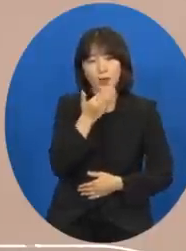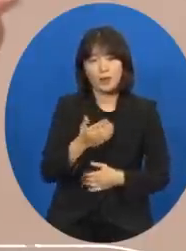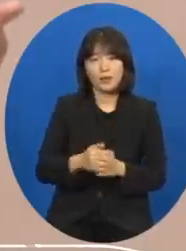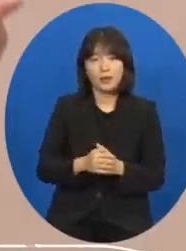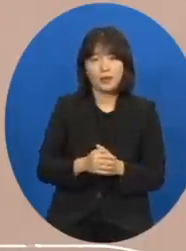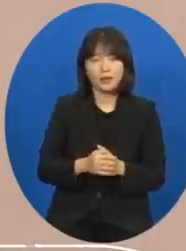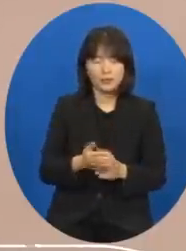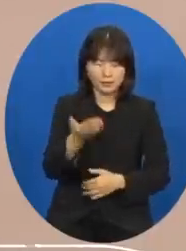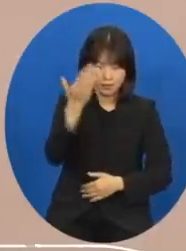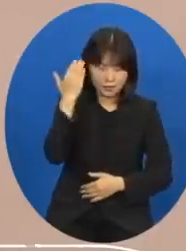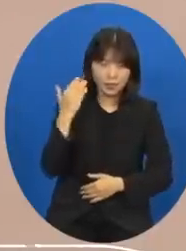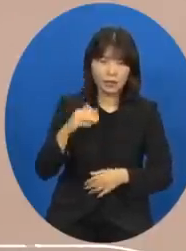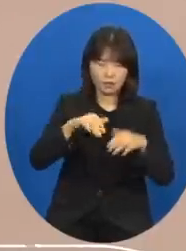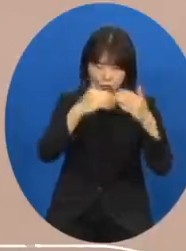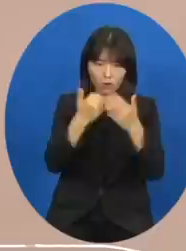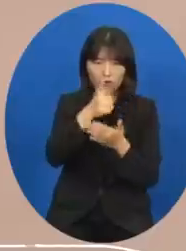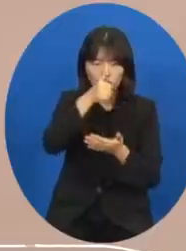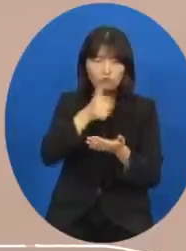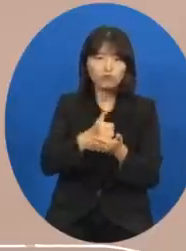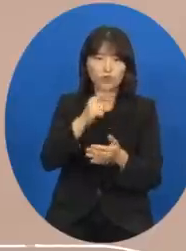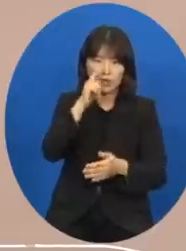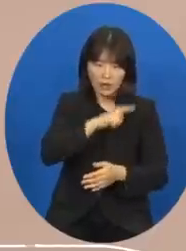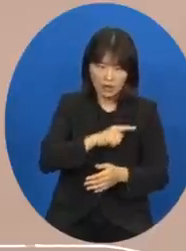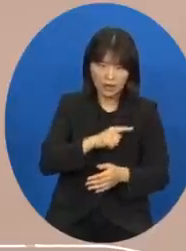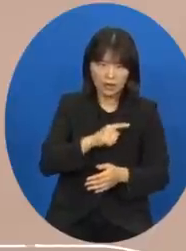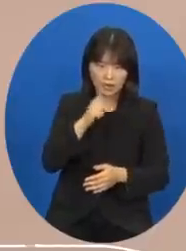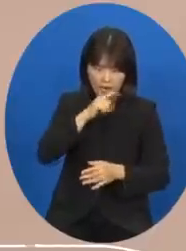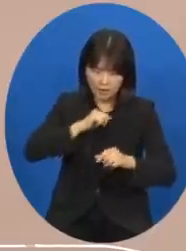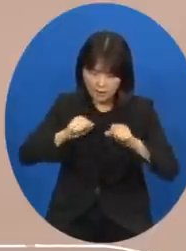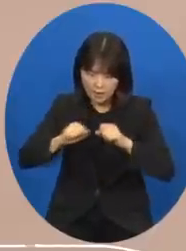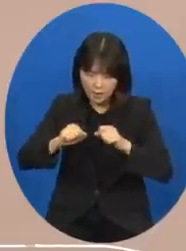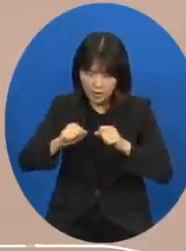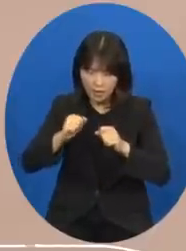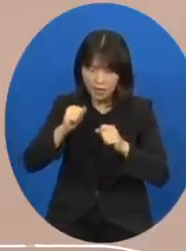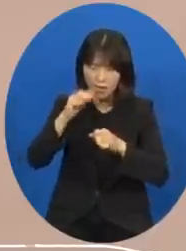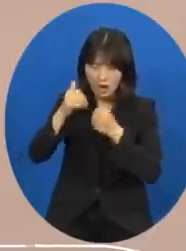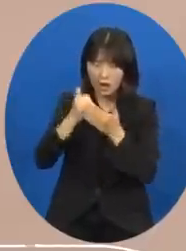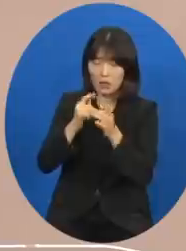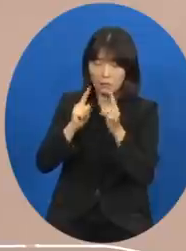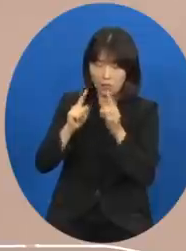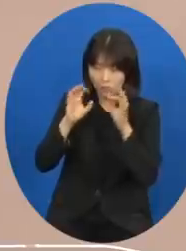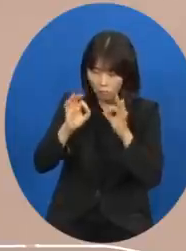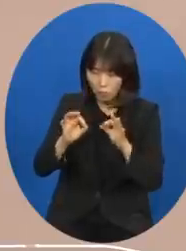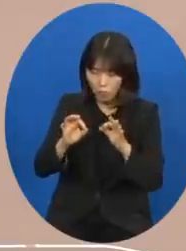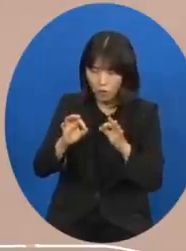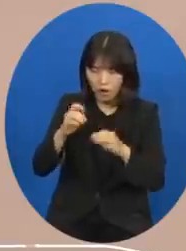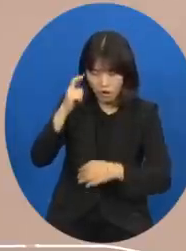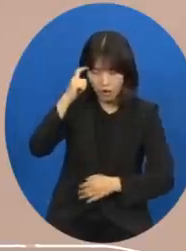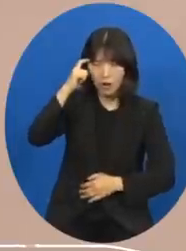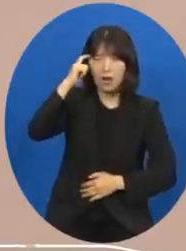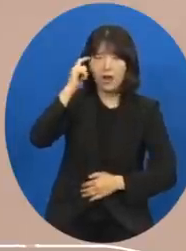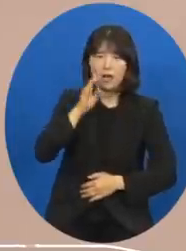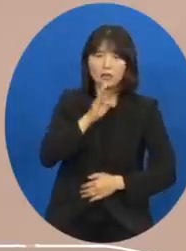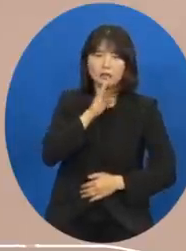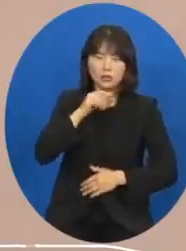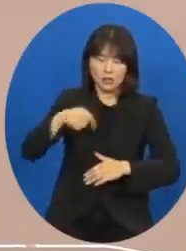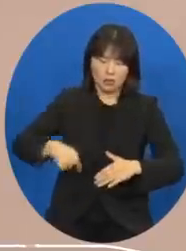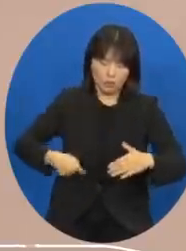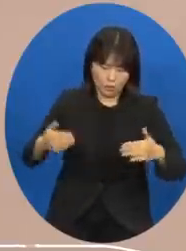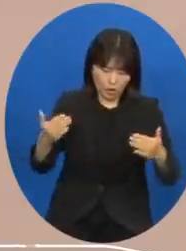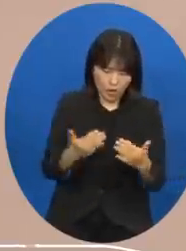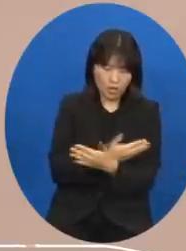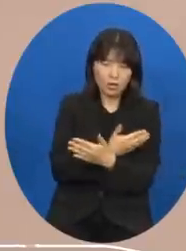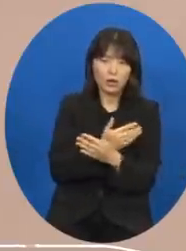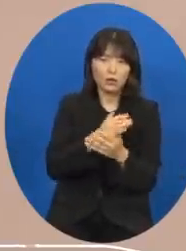지난날의 모든 죄악, 악행들 말씀을 보니까 깨달아진 거죠. 진심으로 회개하고 사람이 완전히